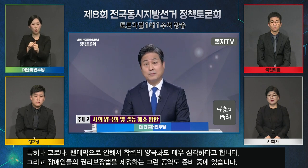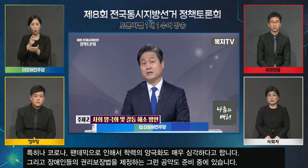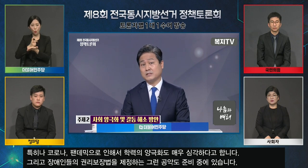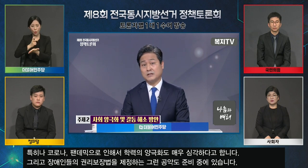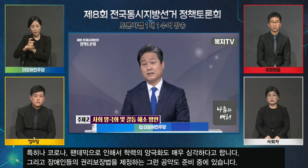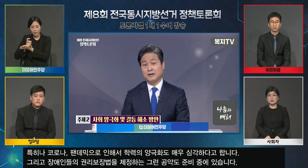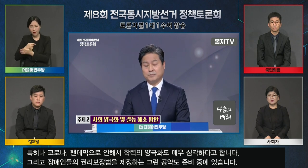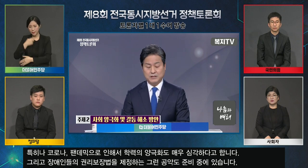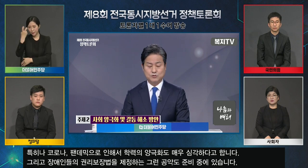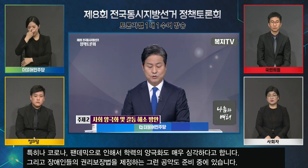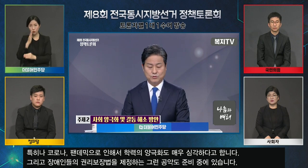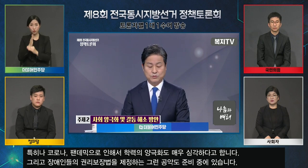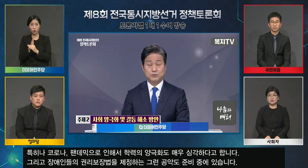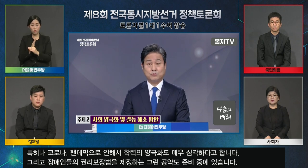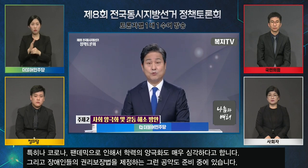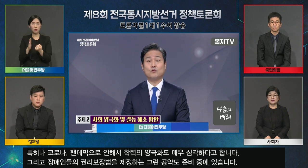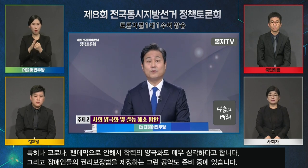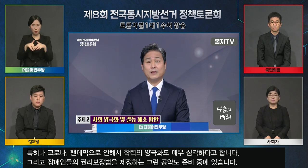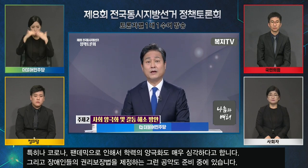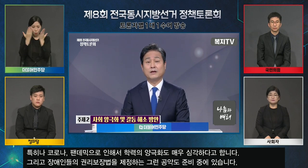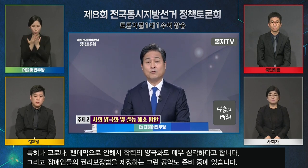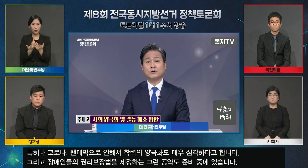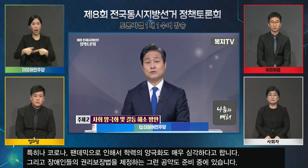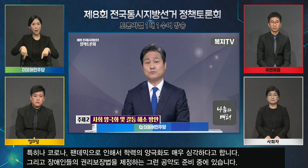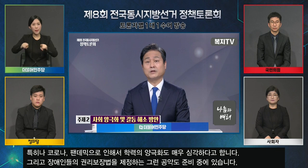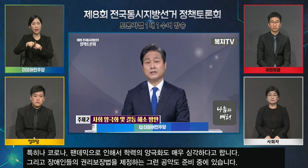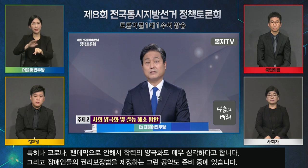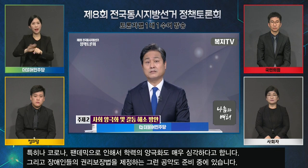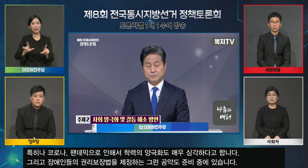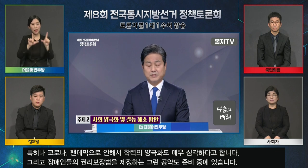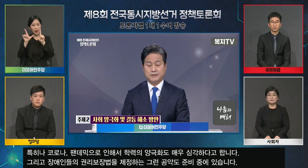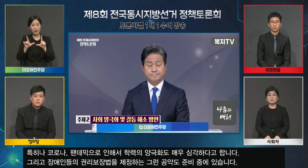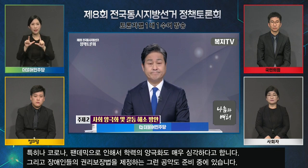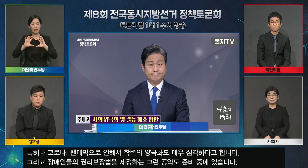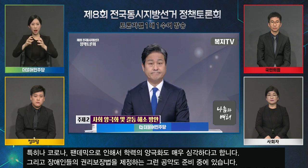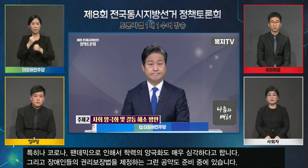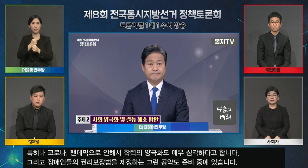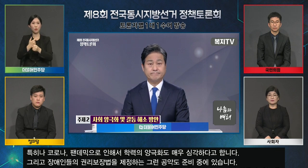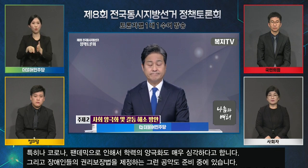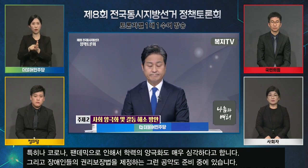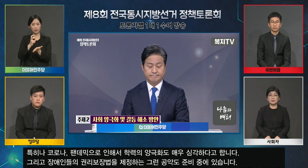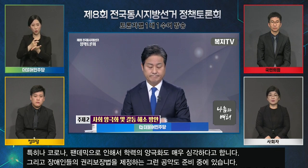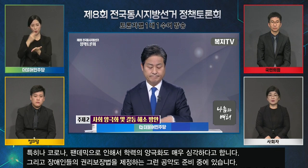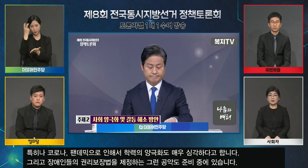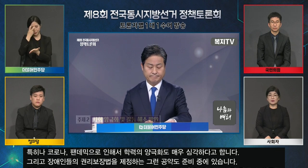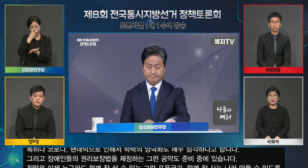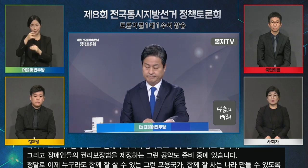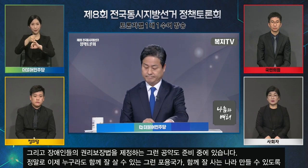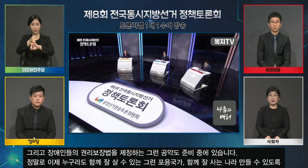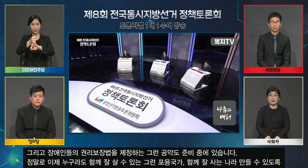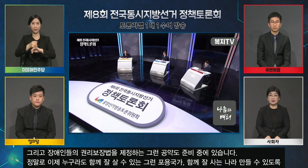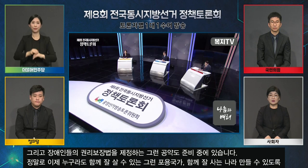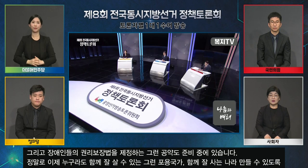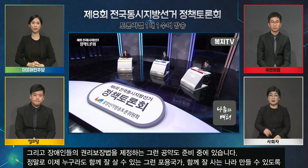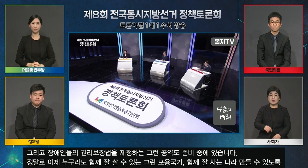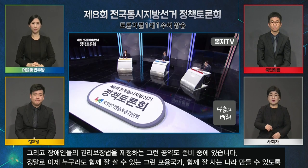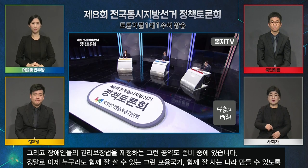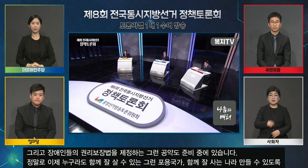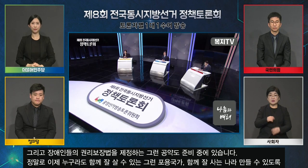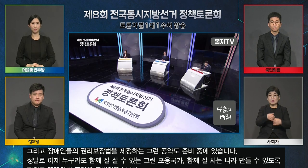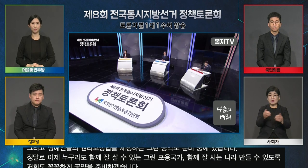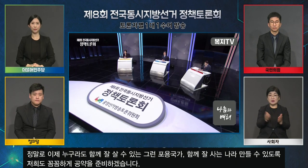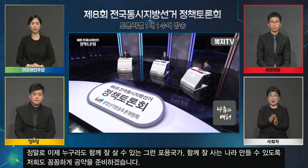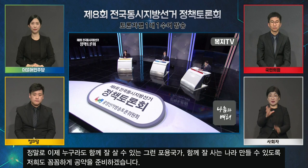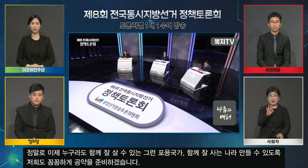포용국가 함께 잘 사는 나라 만들 수 있도록 저희들도 꼼꼼하게 공약을 준비하겠습니다. 네, 정의당 이은주 원내수석부